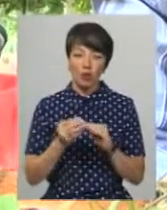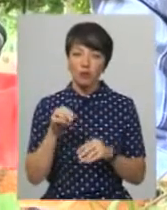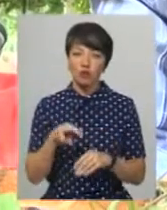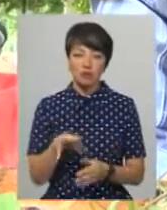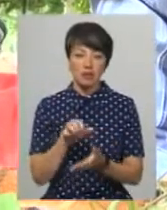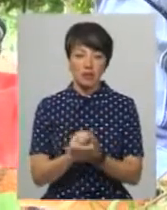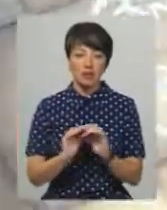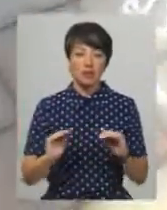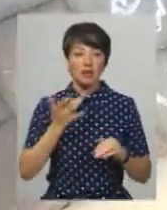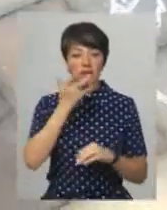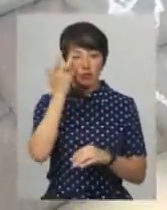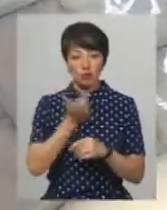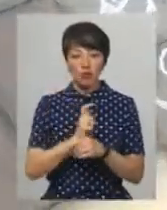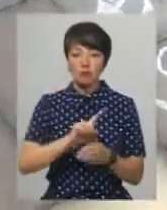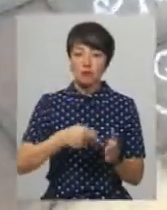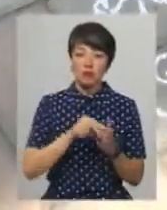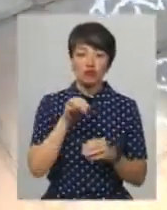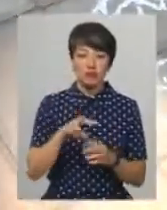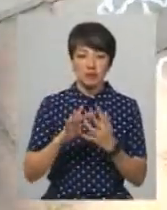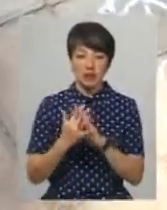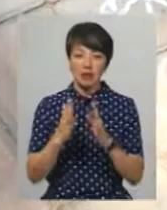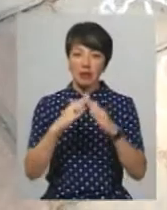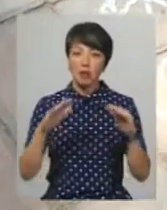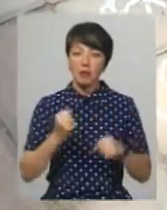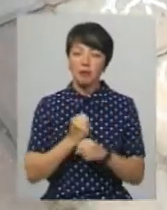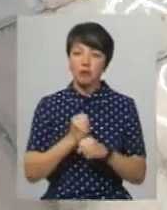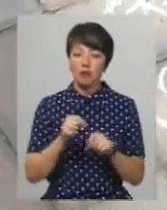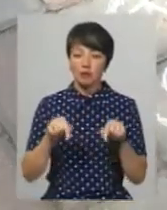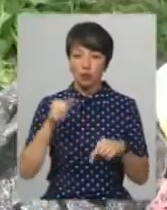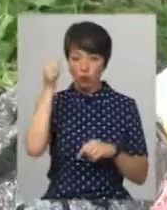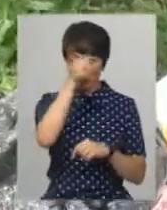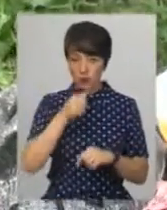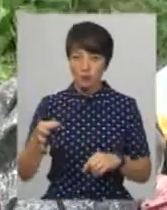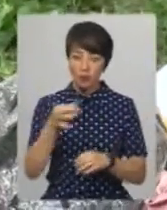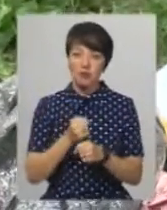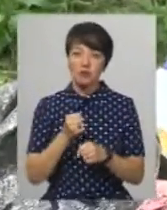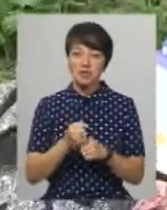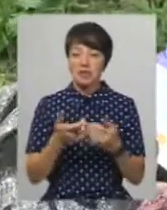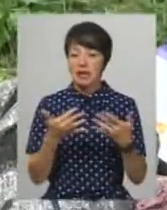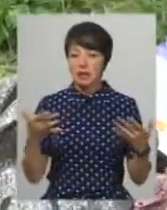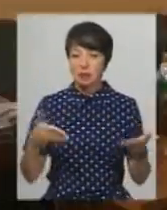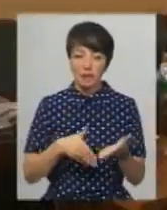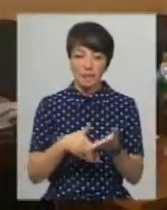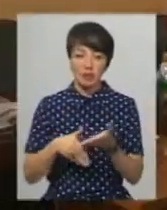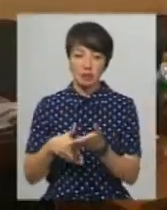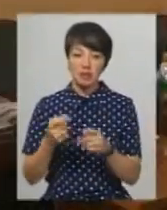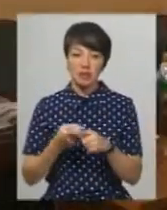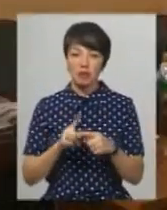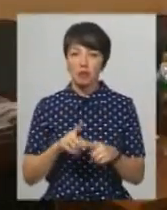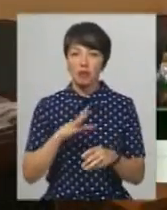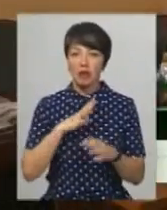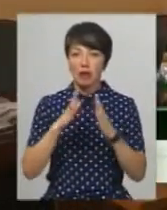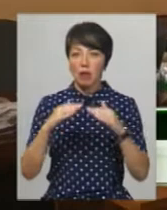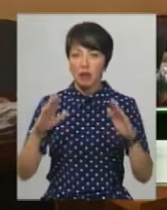зайняти дітей влітку, більше у містах, аніж у селах. Ті табори, які функціонували цьогоріч на Хмельниччині, працювали за різними методиками. Це були як